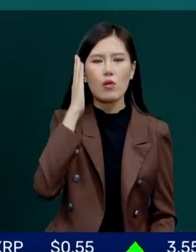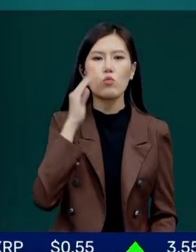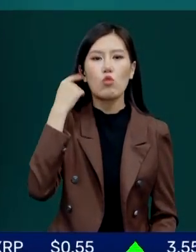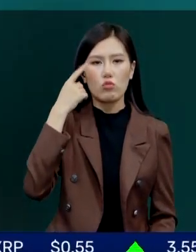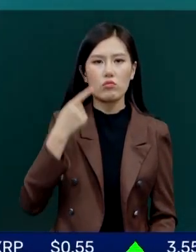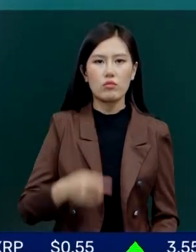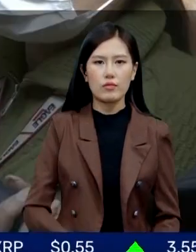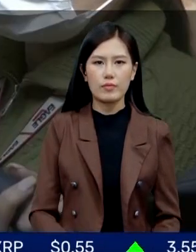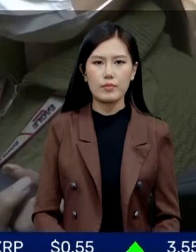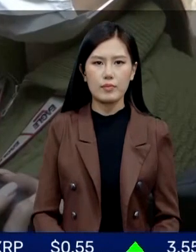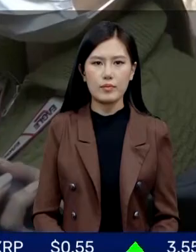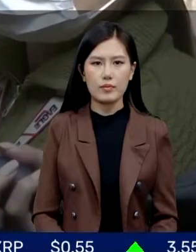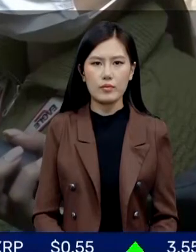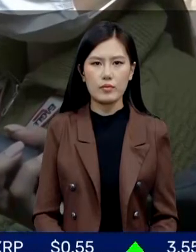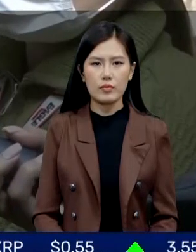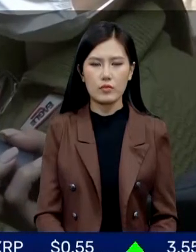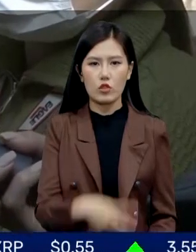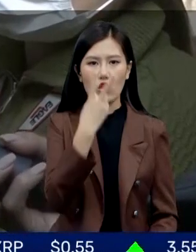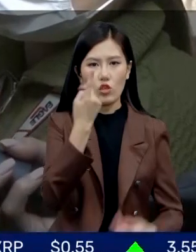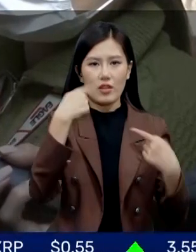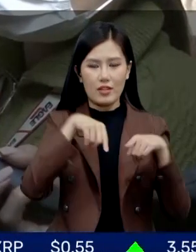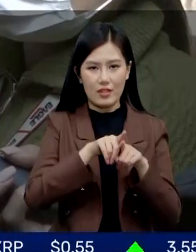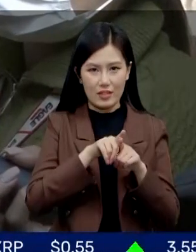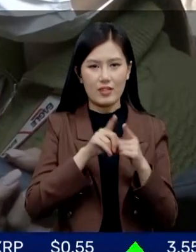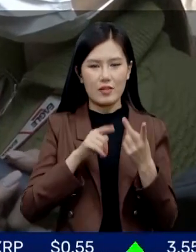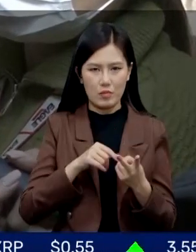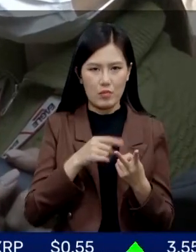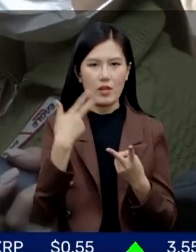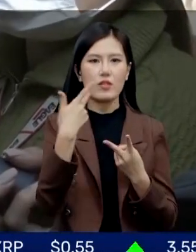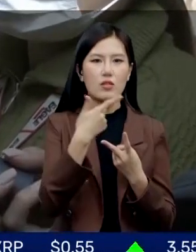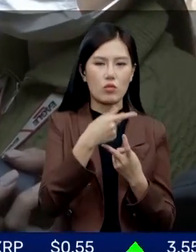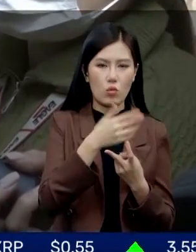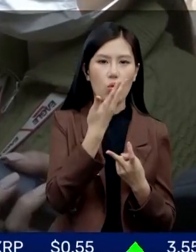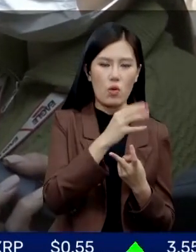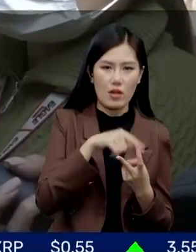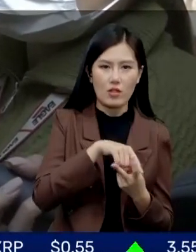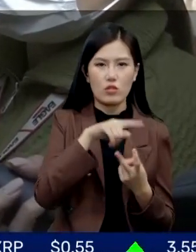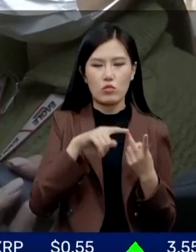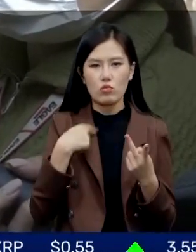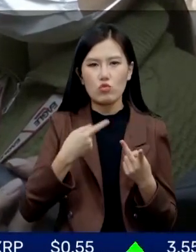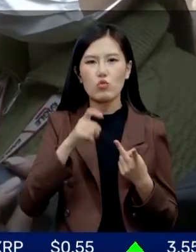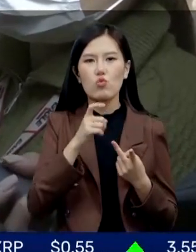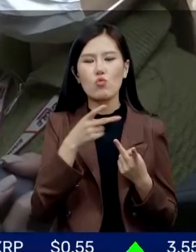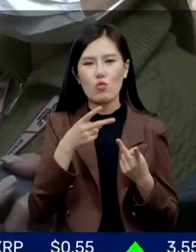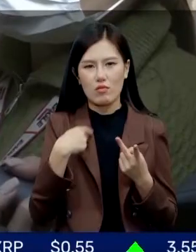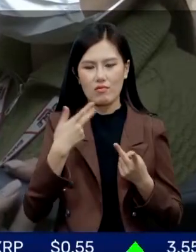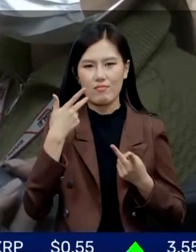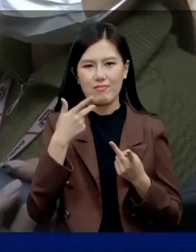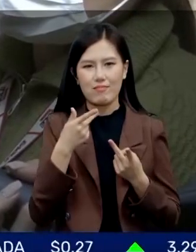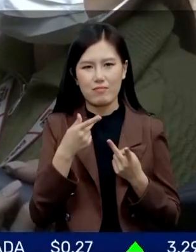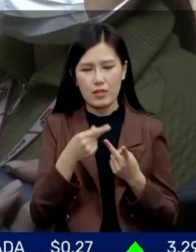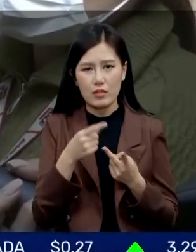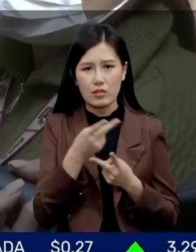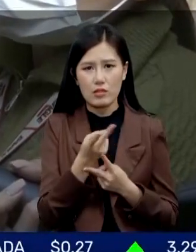маа. Хоёр хэр хүүхдийн нэг нь хэлж хийгээ, дараа нь манай том хүү хийж байгаа байхгүй юу? Тэгэл яг тэр нөгөө таталт өгөөд ингэх